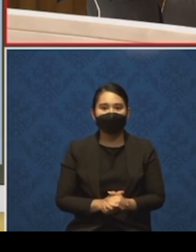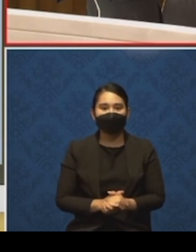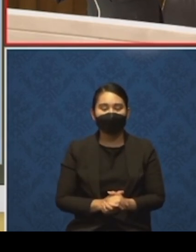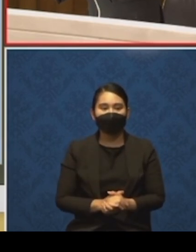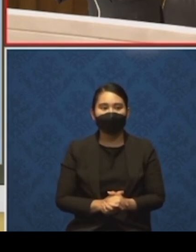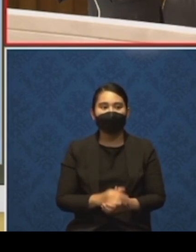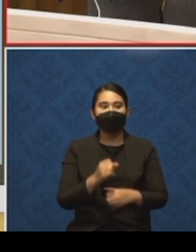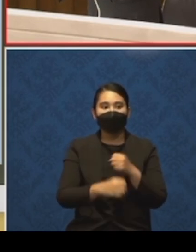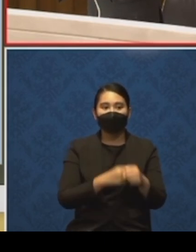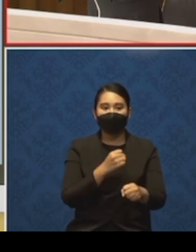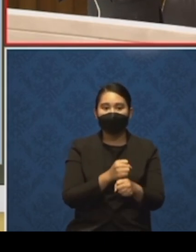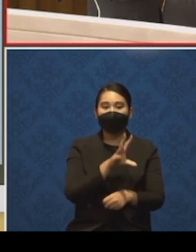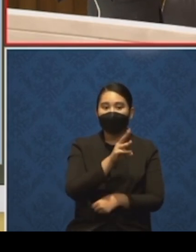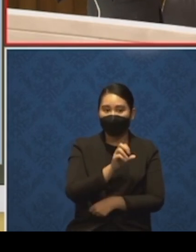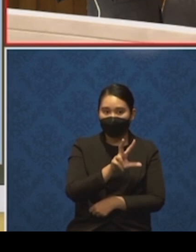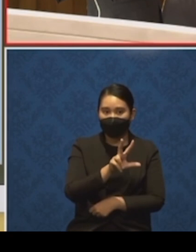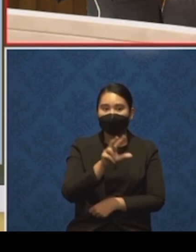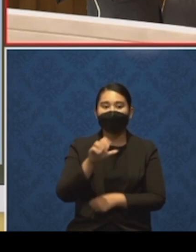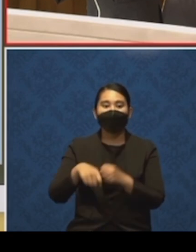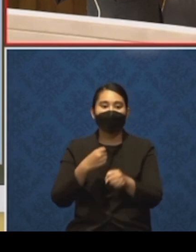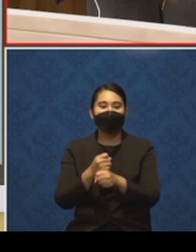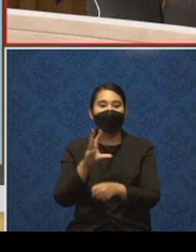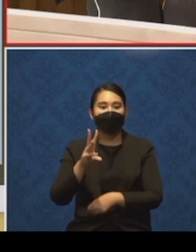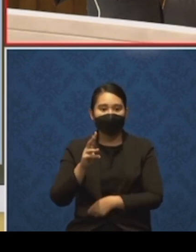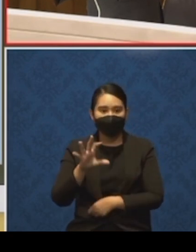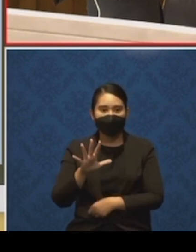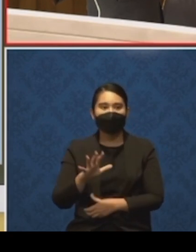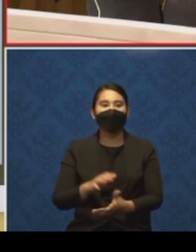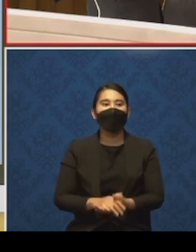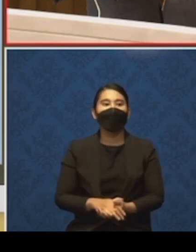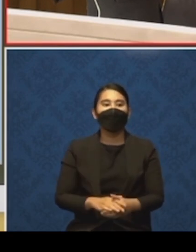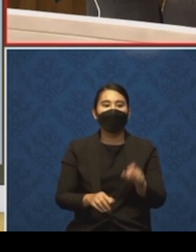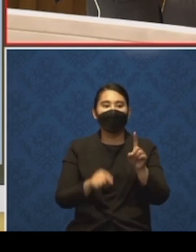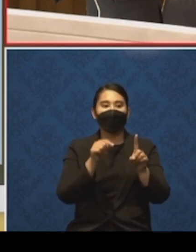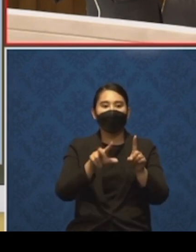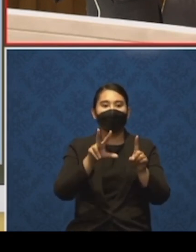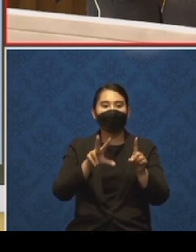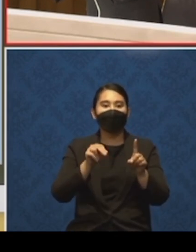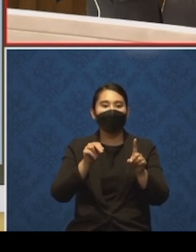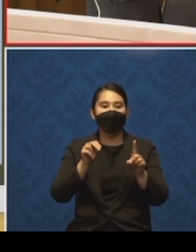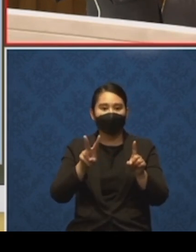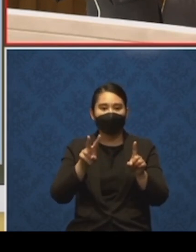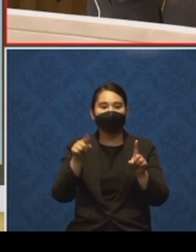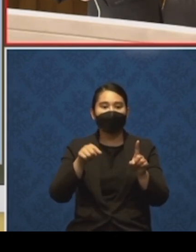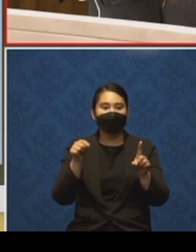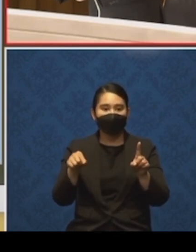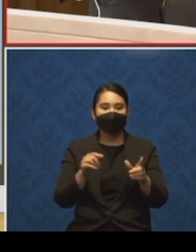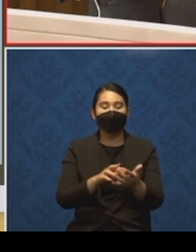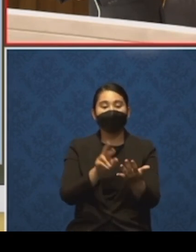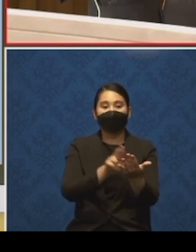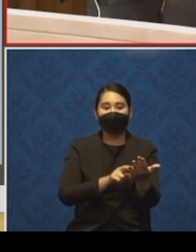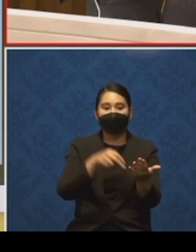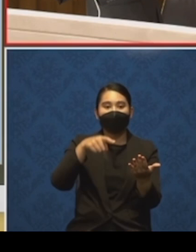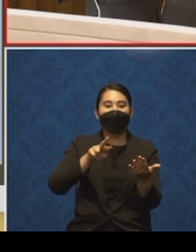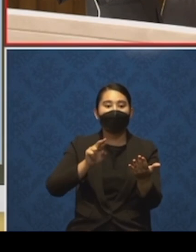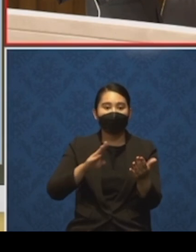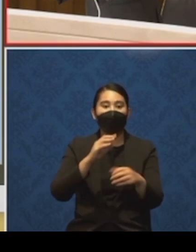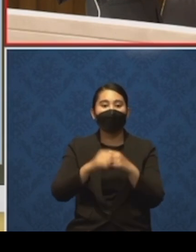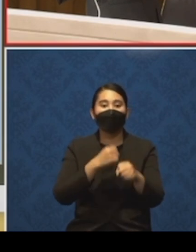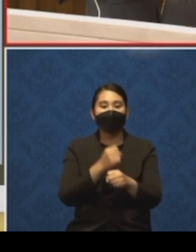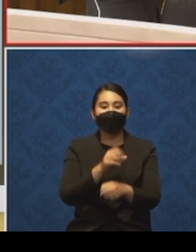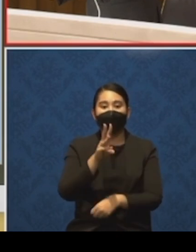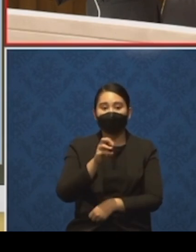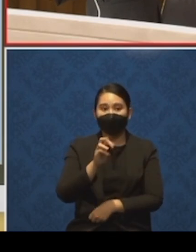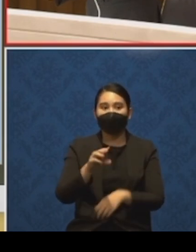63 65นั้นก็ได้ GDP เฉลี่ยประมาณ 1.32 ในปี6ในร่างพรบ66นี้ก็สัดส่วน